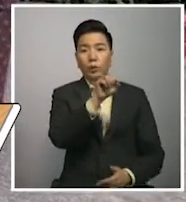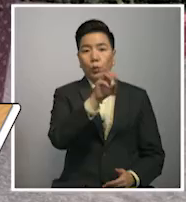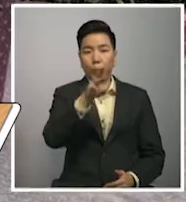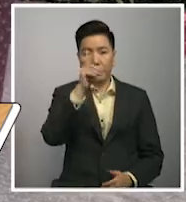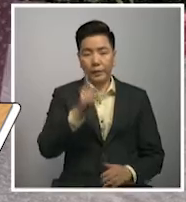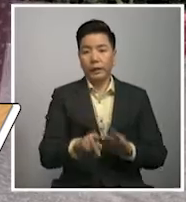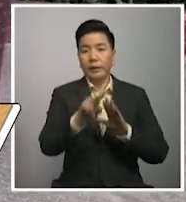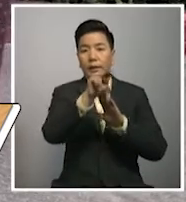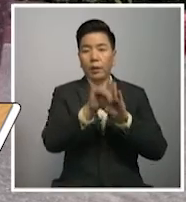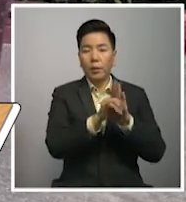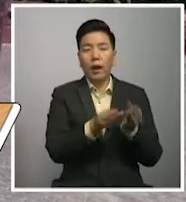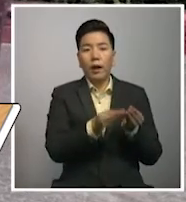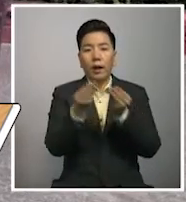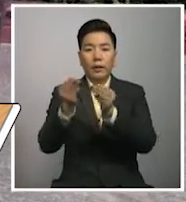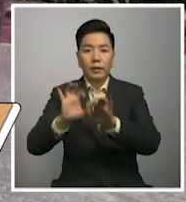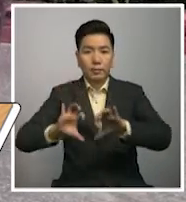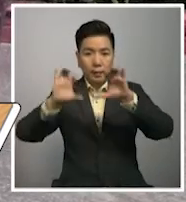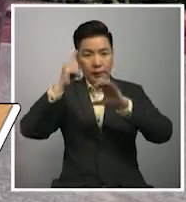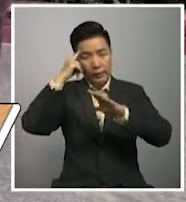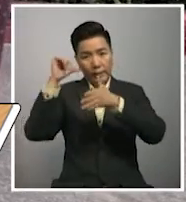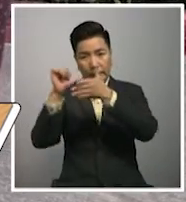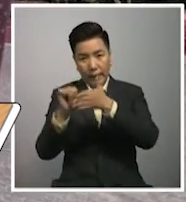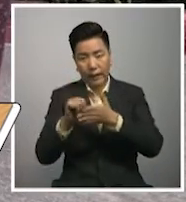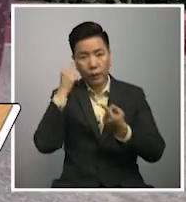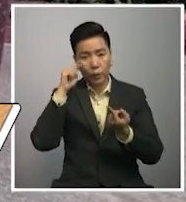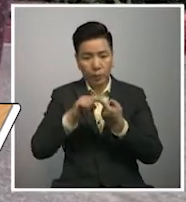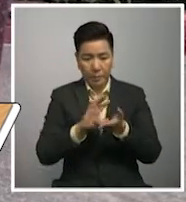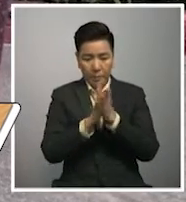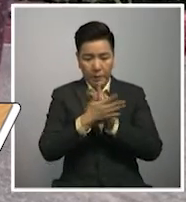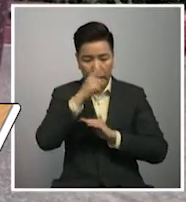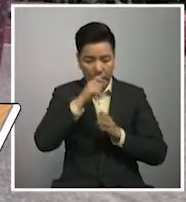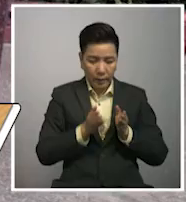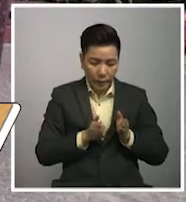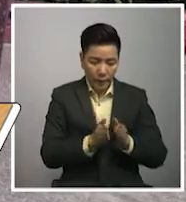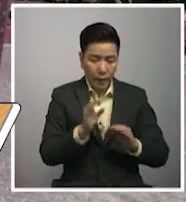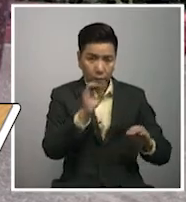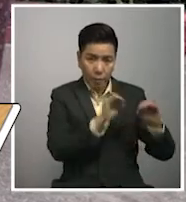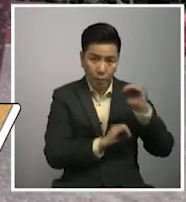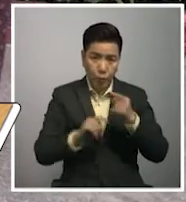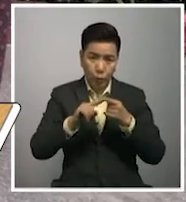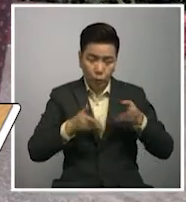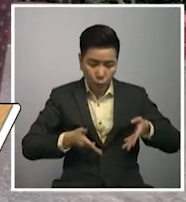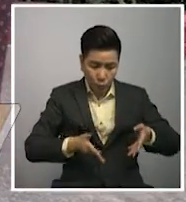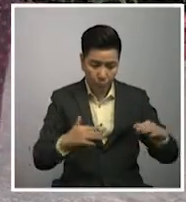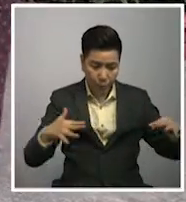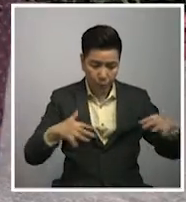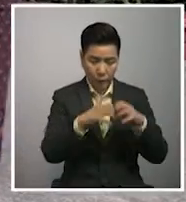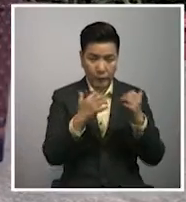นโยบายไปยังรัฐบาลในการแก้ไขปัญหาของประเทศในเรื่องของการปฏิรูปประเทศเรื่องความปลอดภัยบนท้องถนนต่อไปน